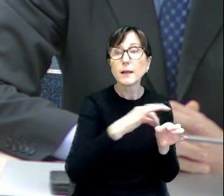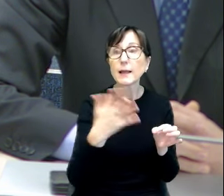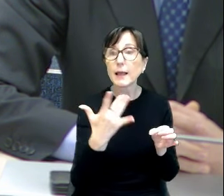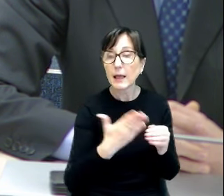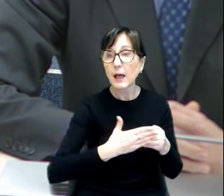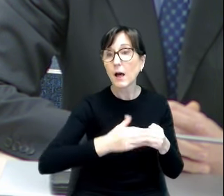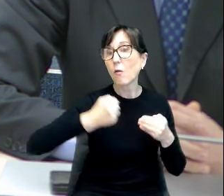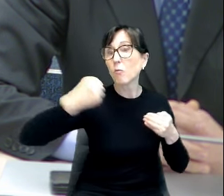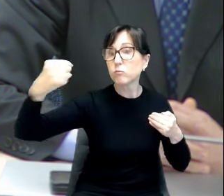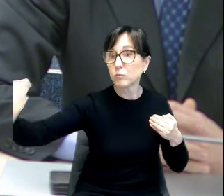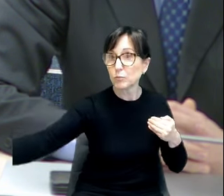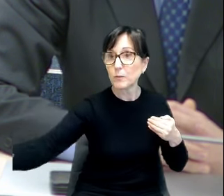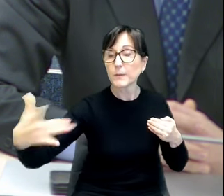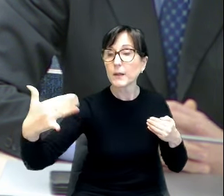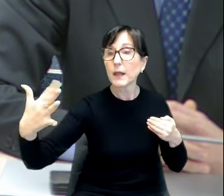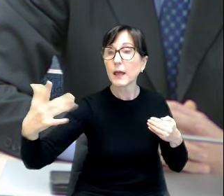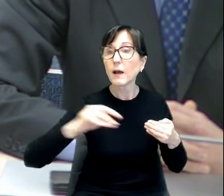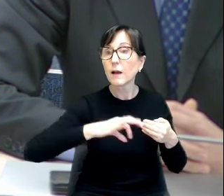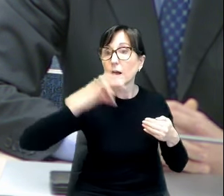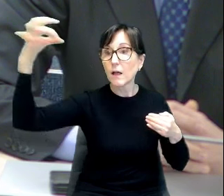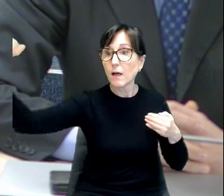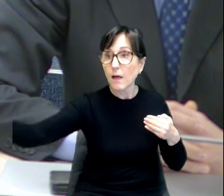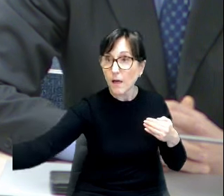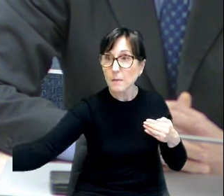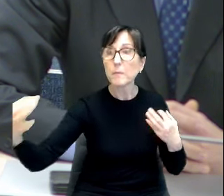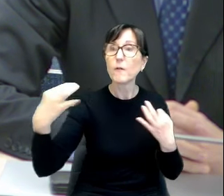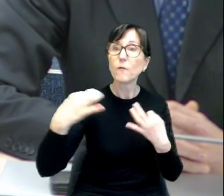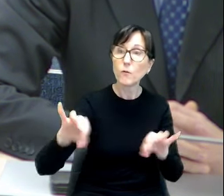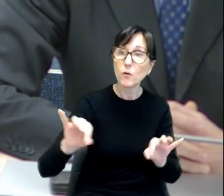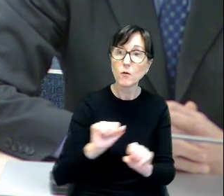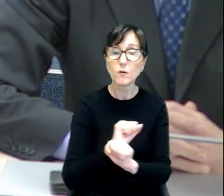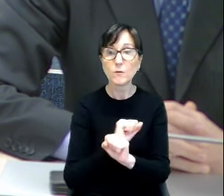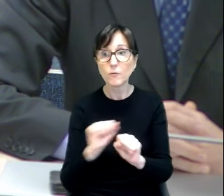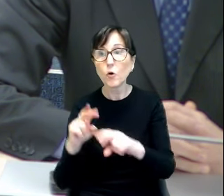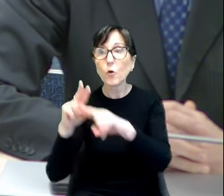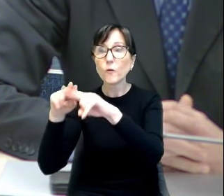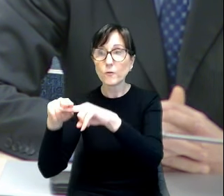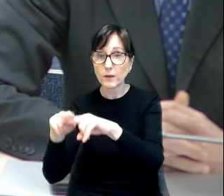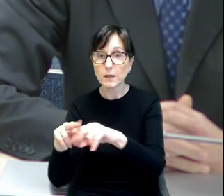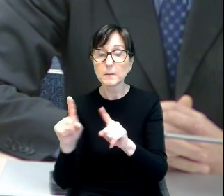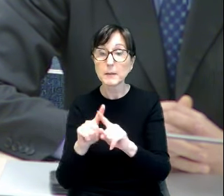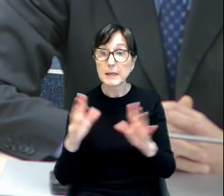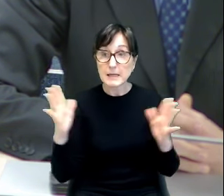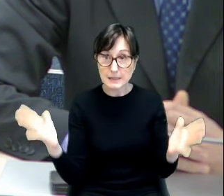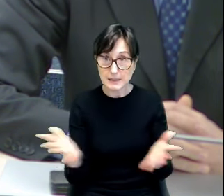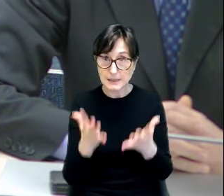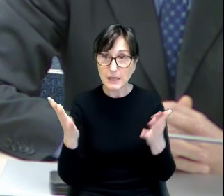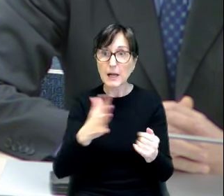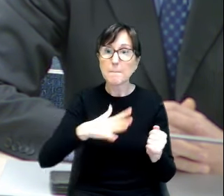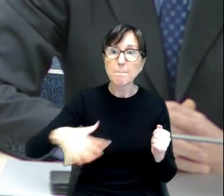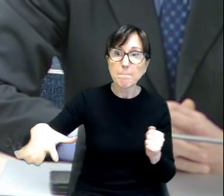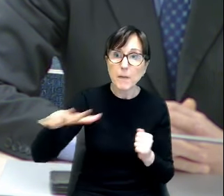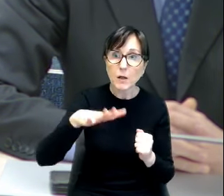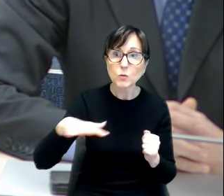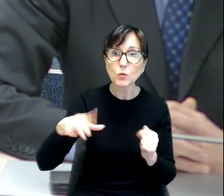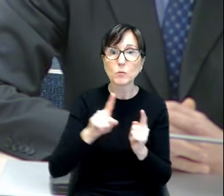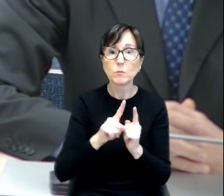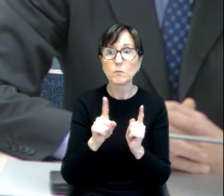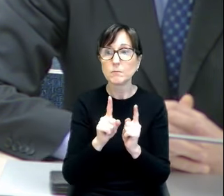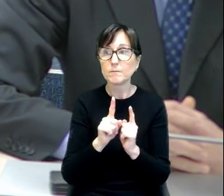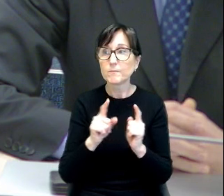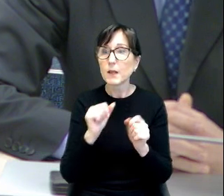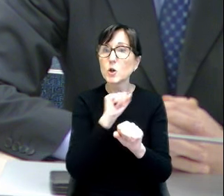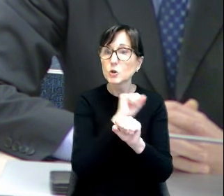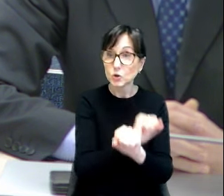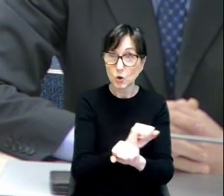projektu naujų reguliavimų apart skatinimo bendrovės dalyvauti prevencijos programose nėra visa